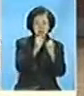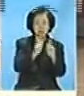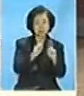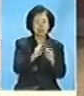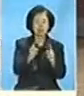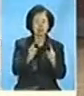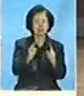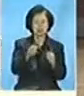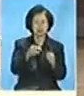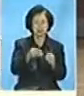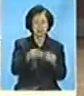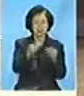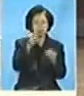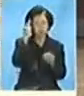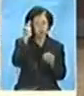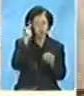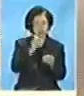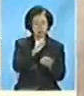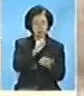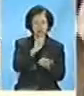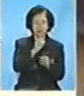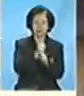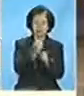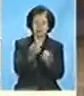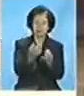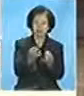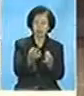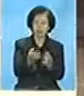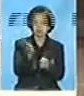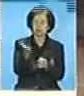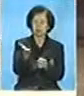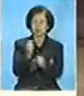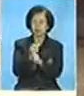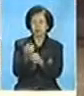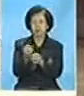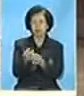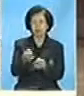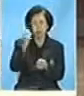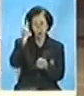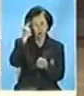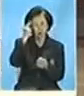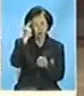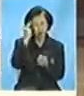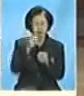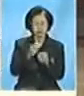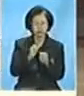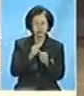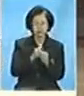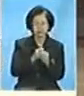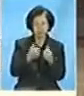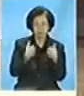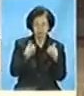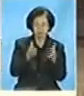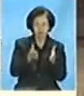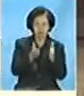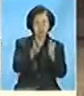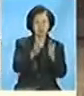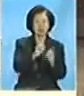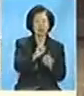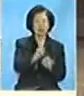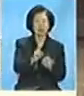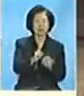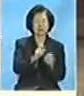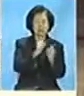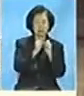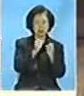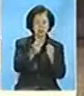ประชาชนรู้ว่าเราทำอะไรขณะนี้ทำอะไรนะครับเพื่อที่รู้ตามทันหรือเขาจะมีช่องทางที่เขาเดือดร้อนอะไรที่จะสื่อส